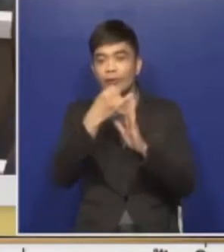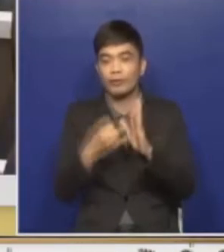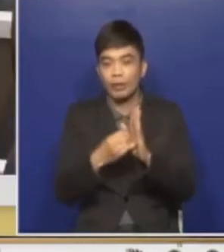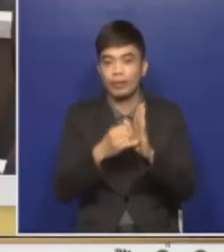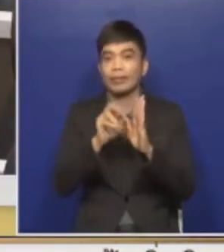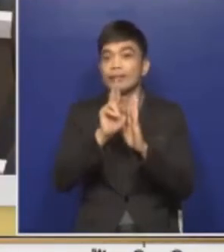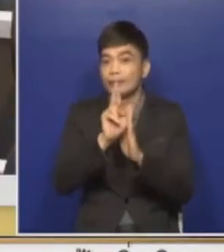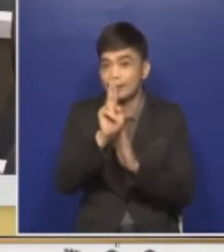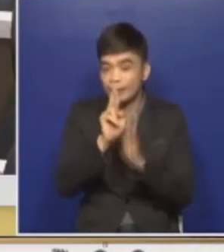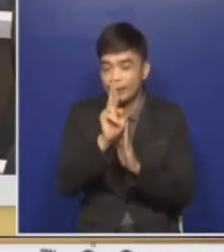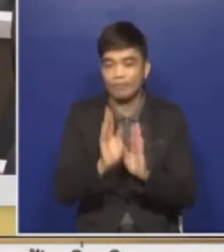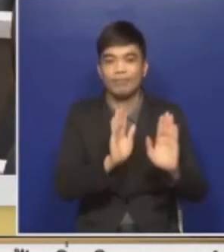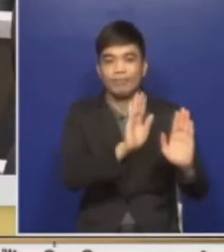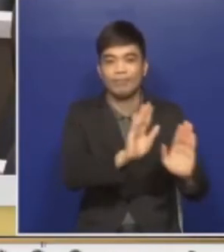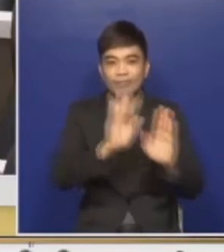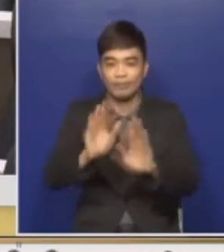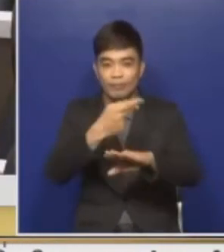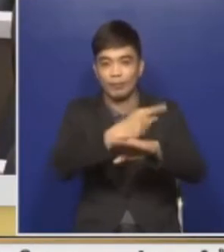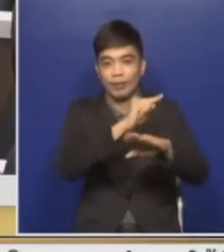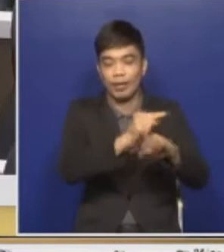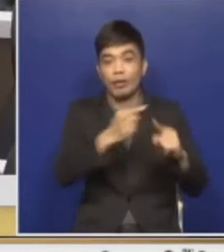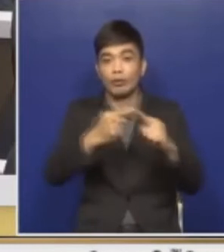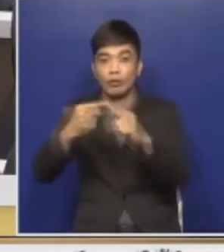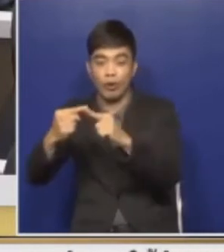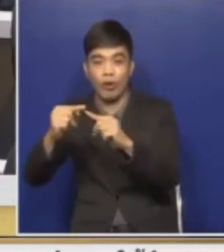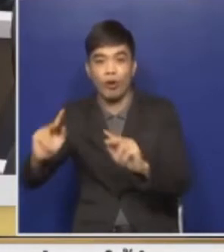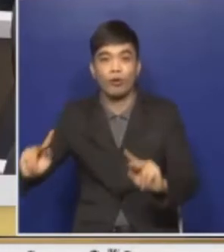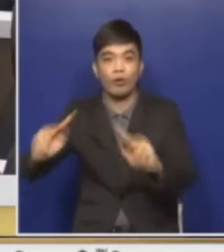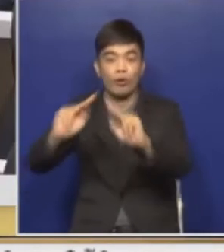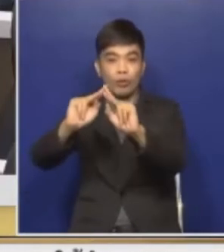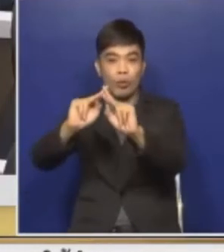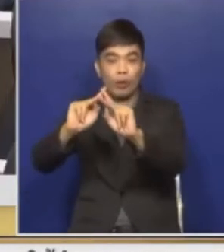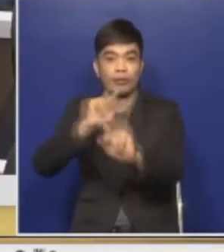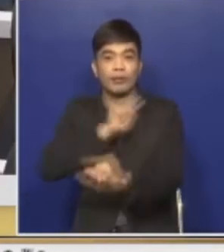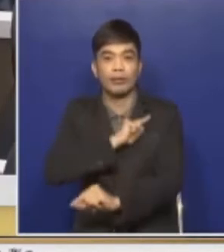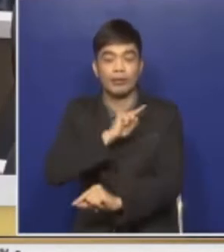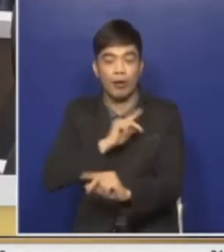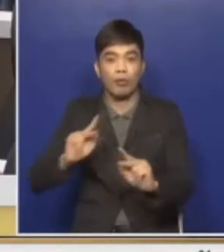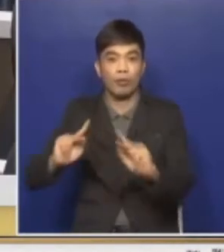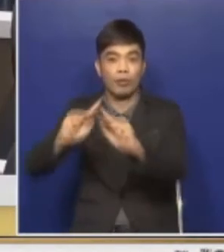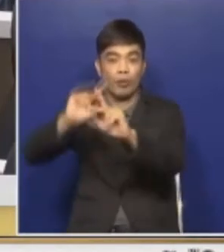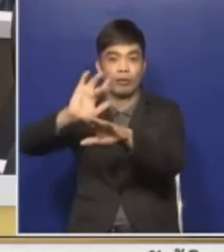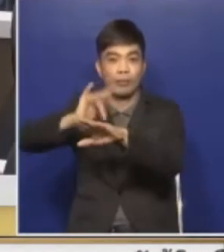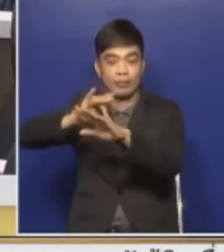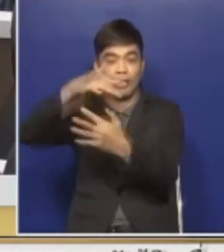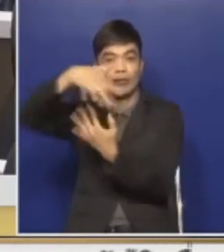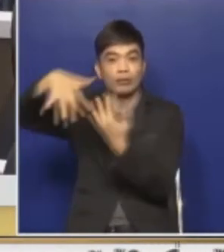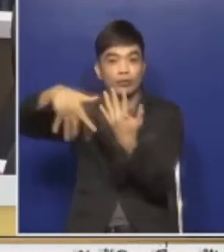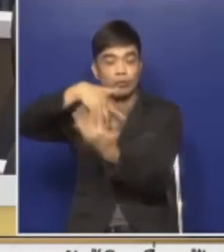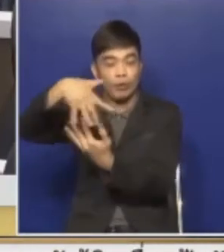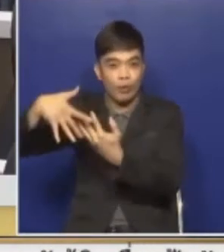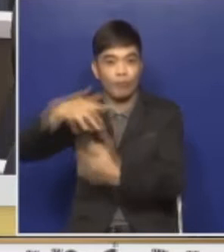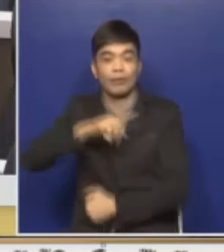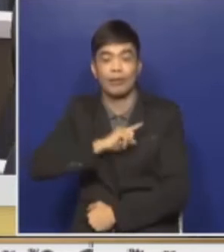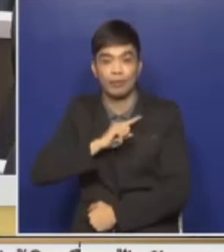านผ่านไปยังรัฐบาลและกระทรวงที่เกี่ยวข้องก็คือกระทรวงทรัพยากรธรรมชาติและสิ่งแวดล้อมค่ะช่วงฤดูแล้